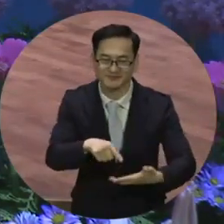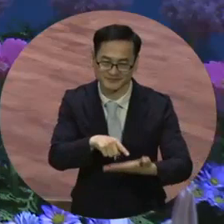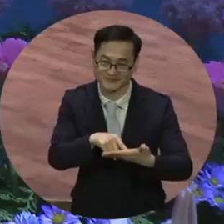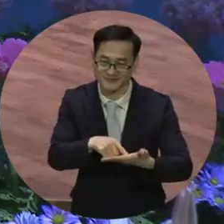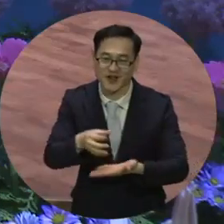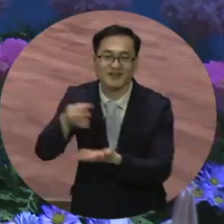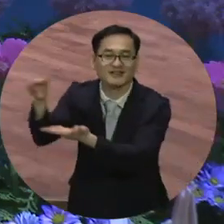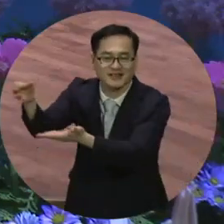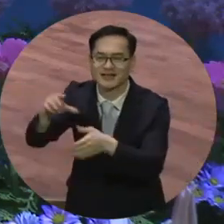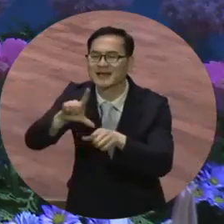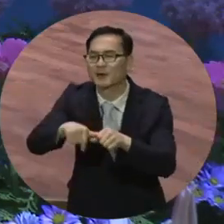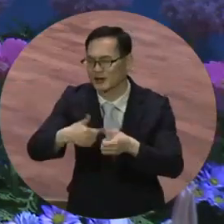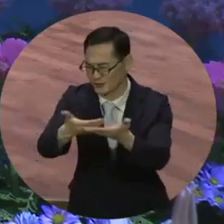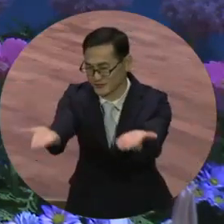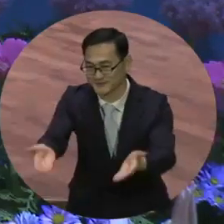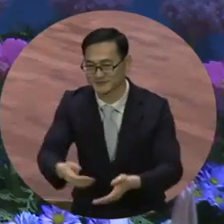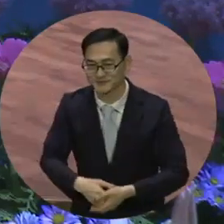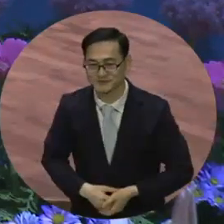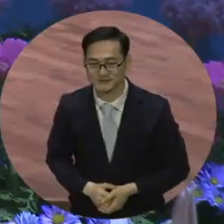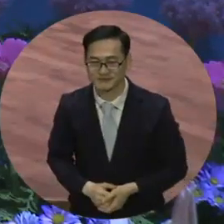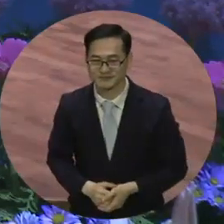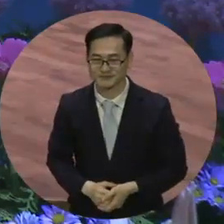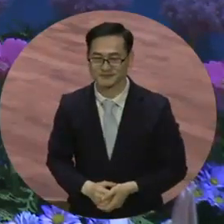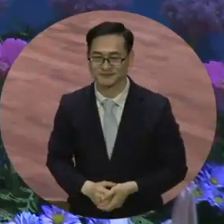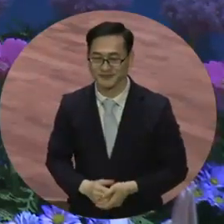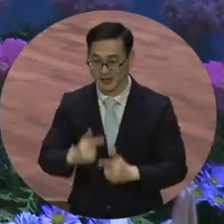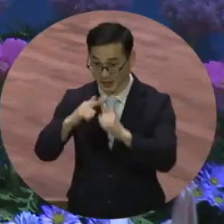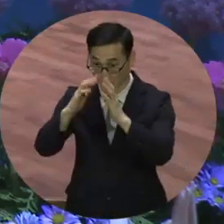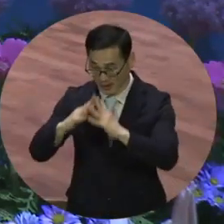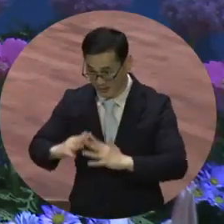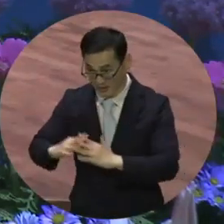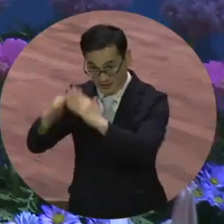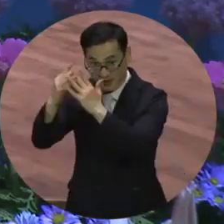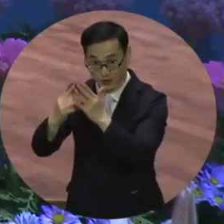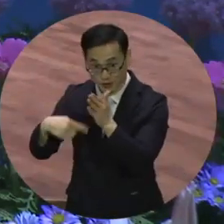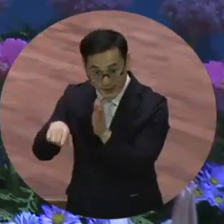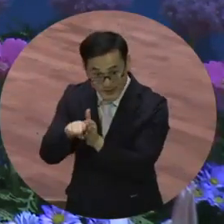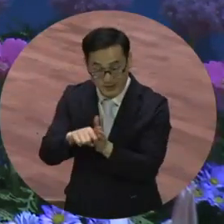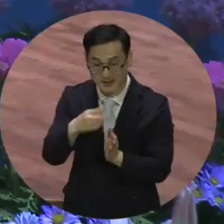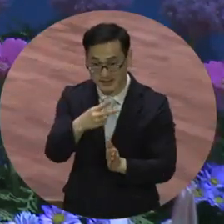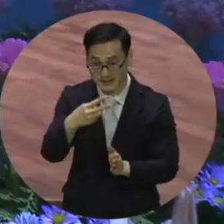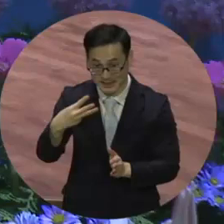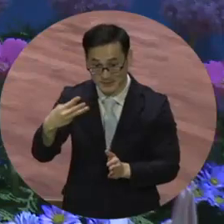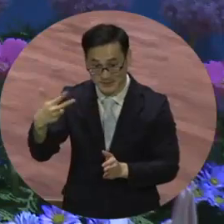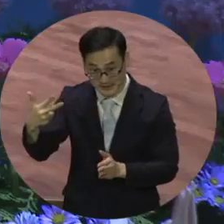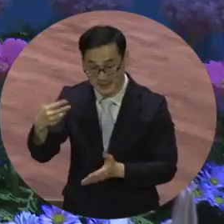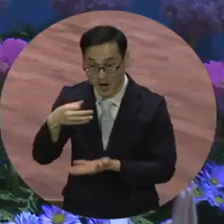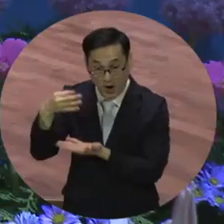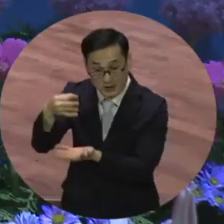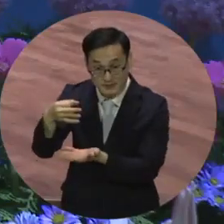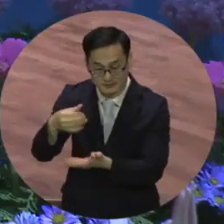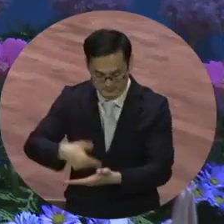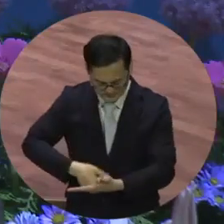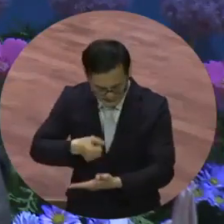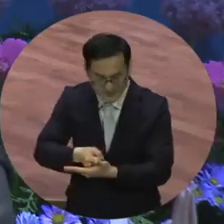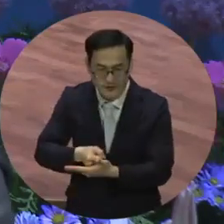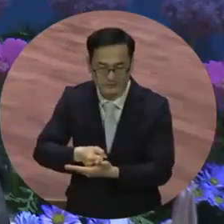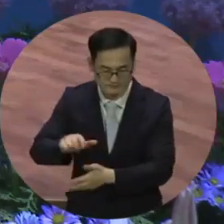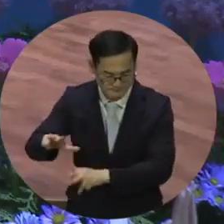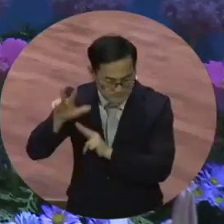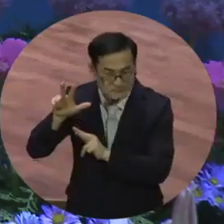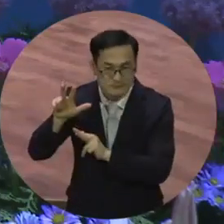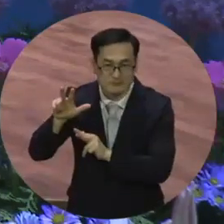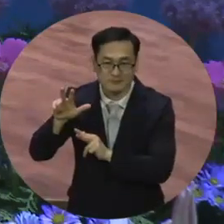다 본당 헌당을 위한 237 서밋 헌금 작정을 통해서 우리가 알지 못했던